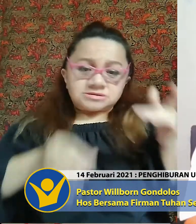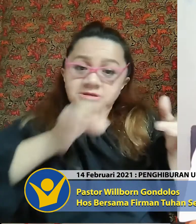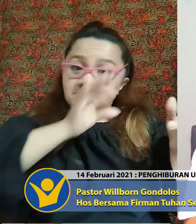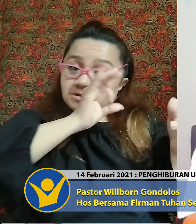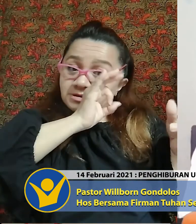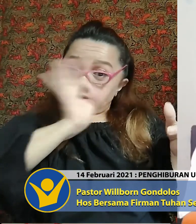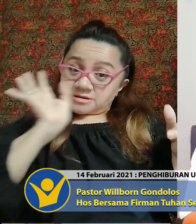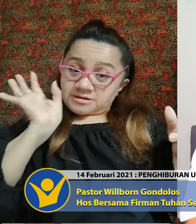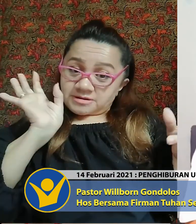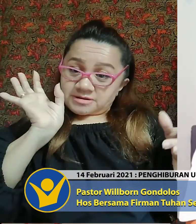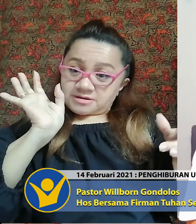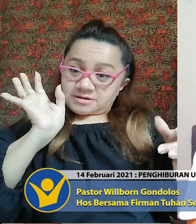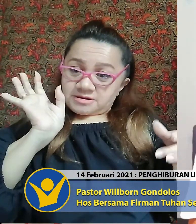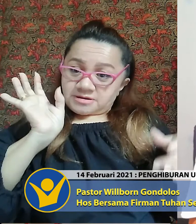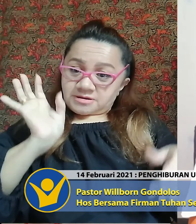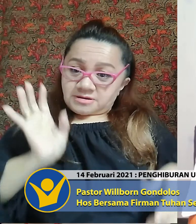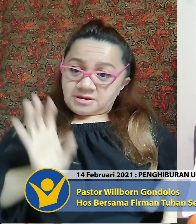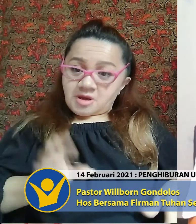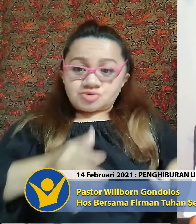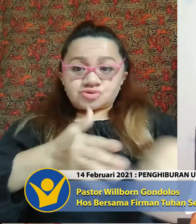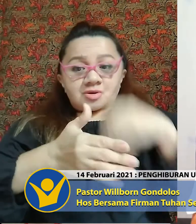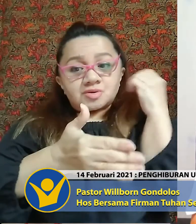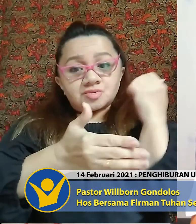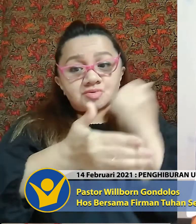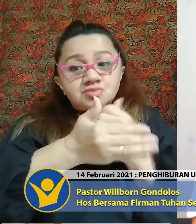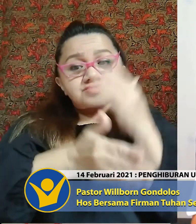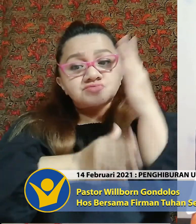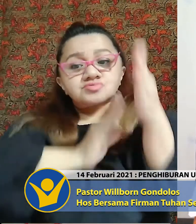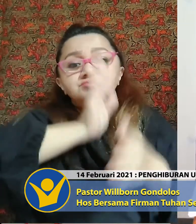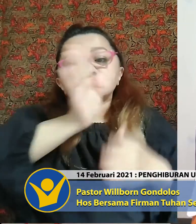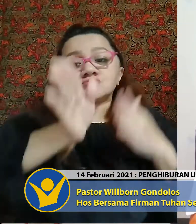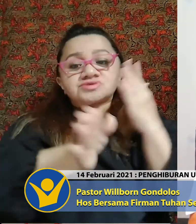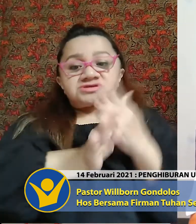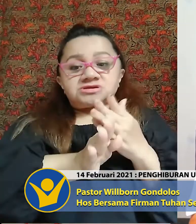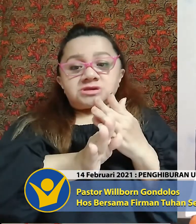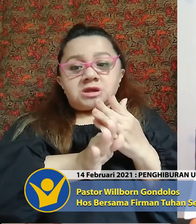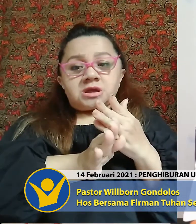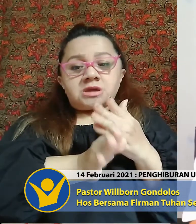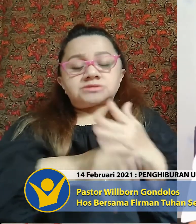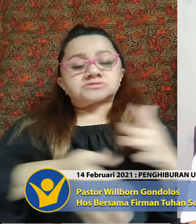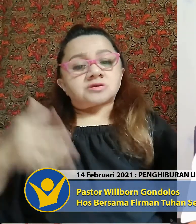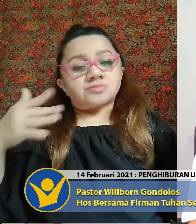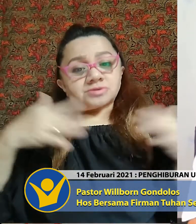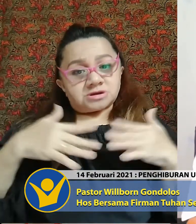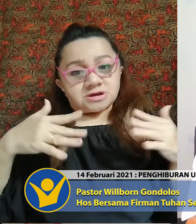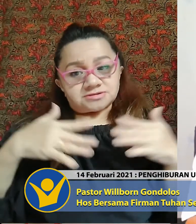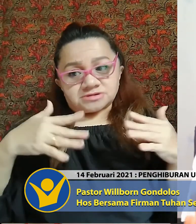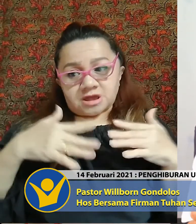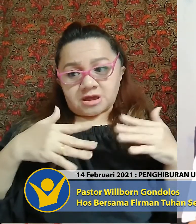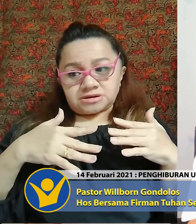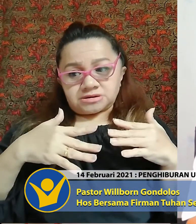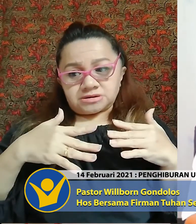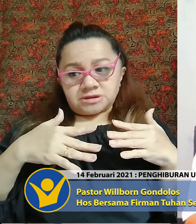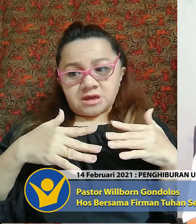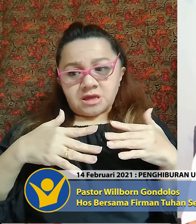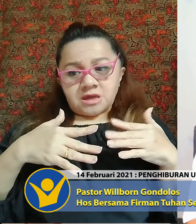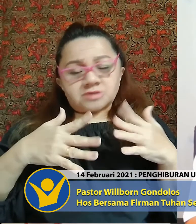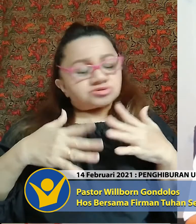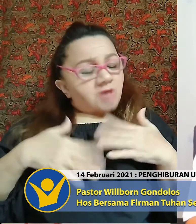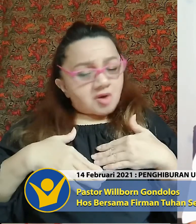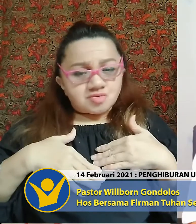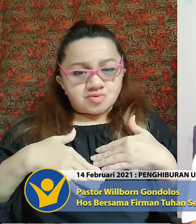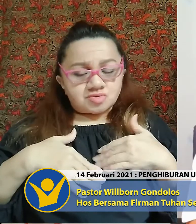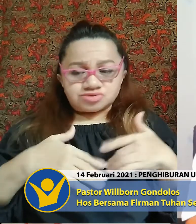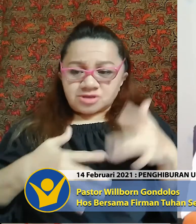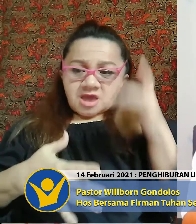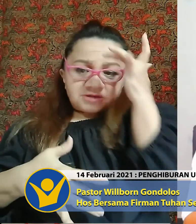Karena ancaman jangkitan penyakit COVID-19, seluruh dunia diselubungi